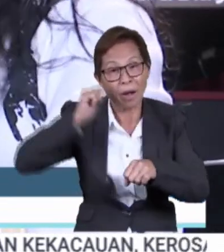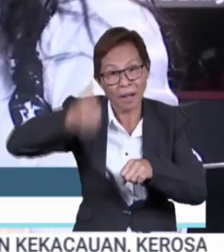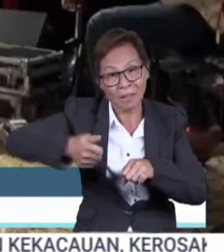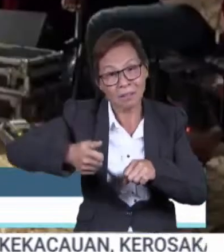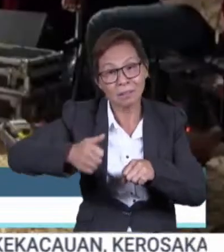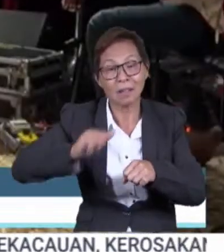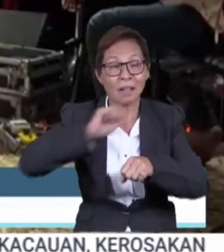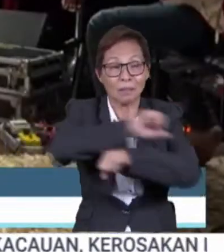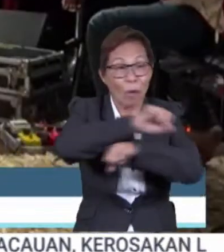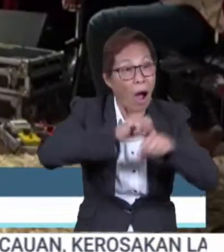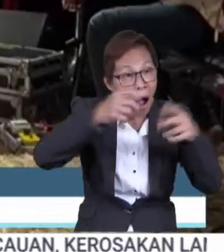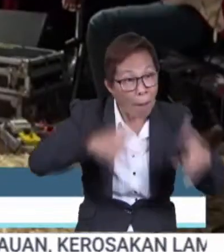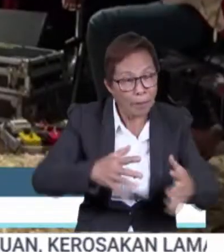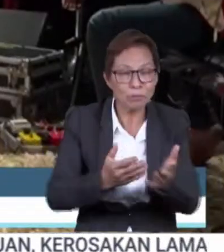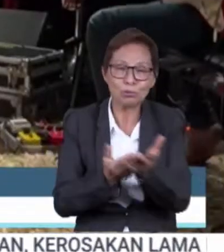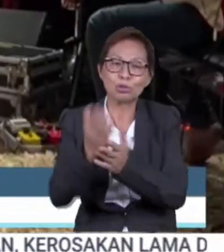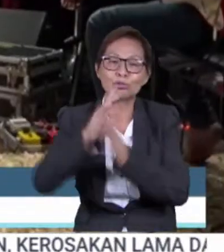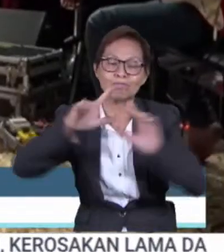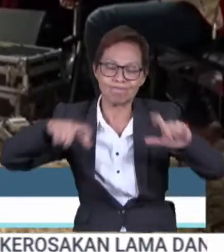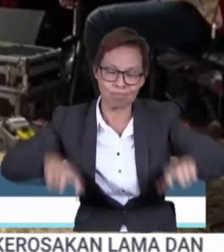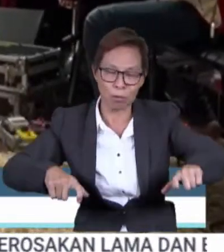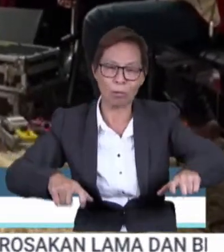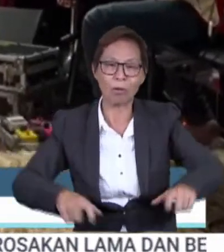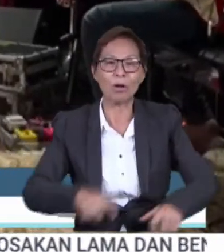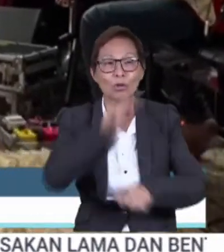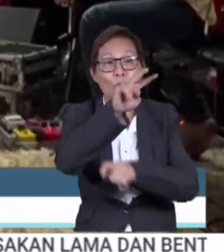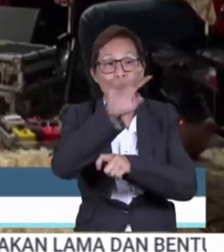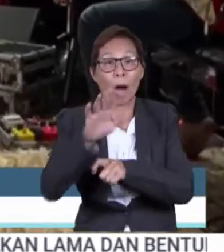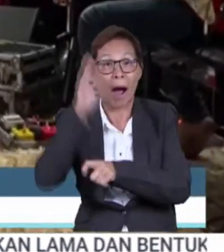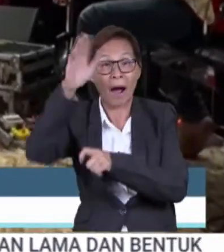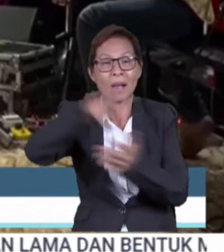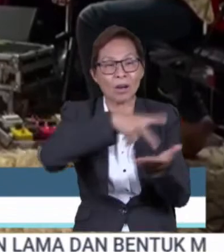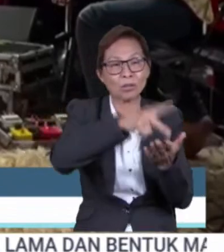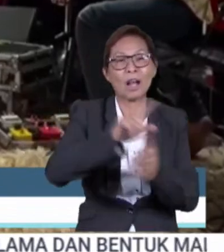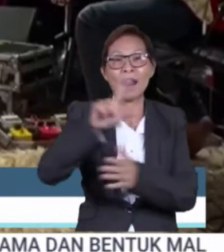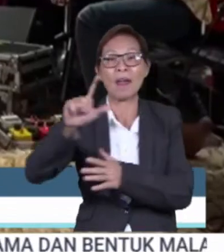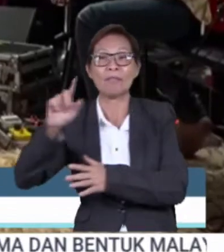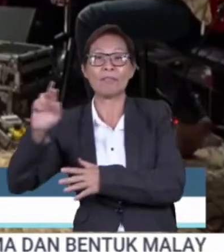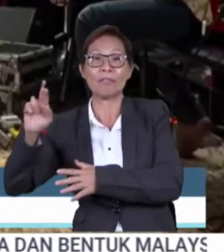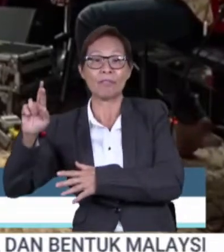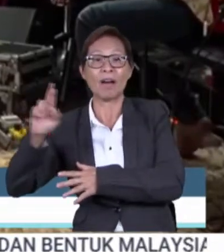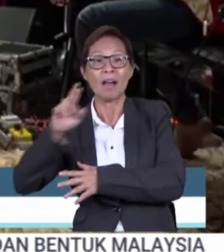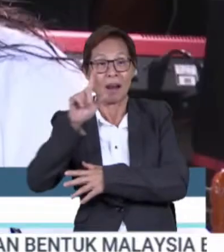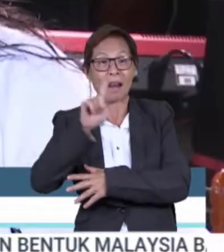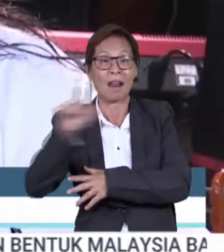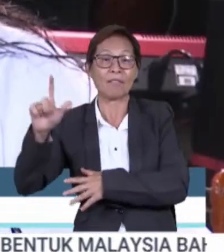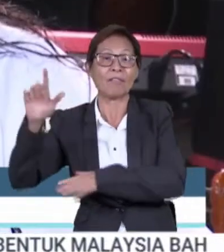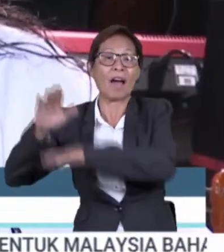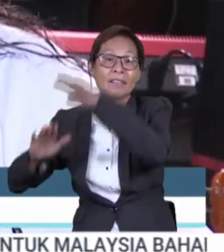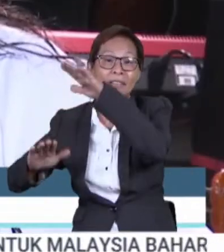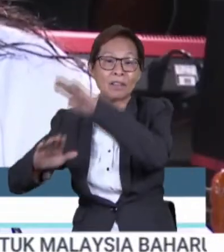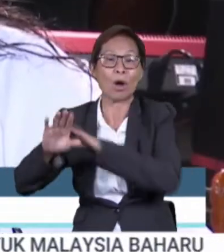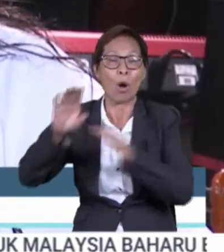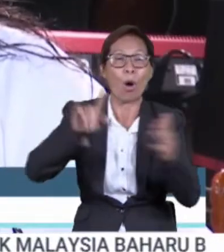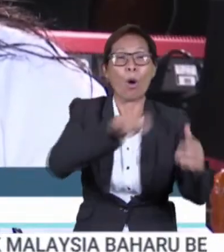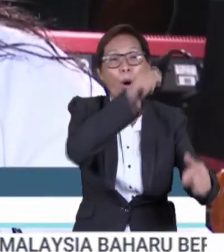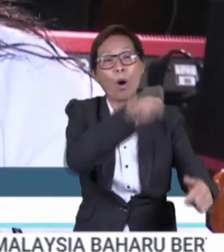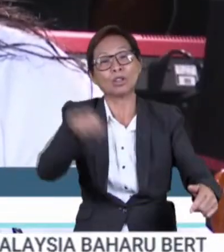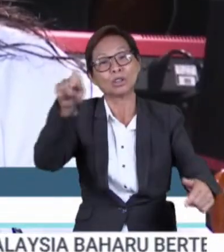PKP. 25 lagi bakal dipersembahkan dalam konsert Left Handed Rockestra itu nanti. Cuma